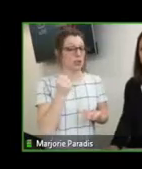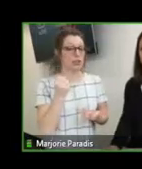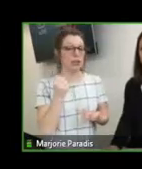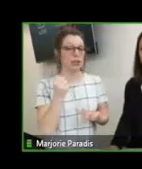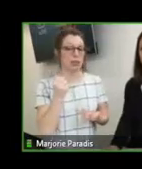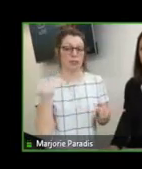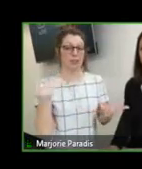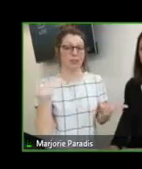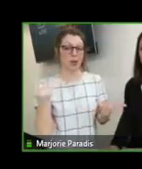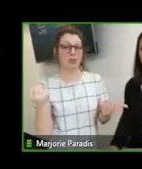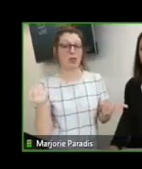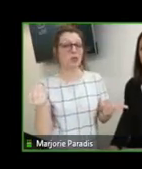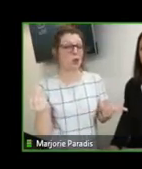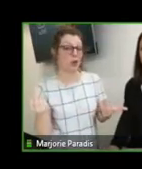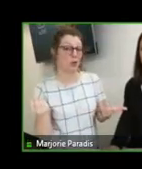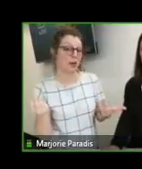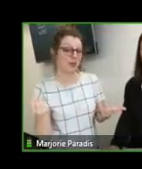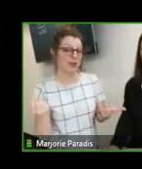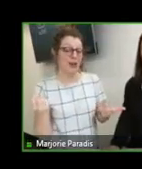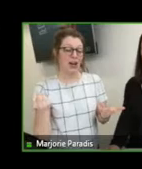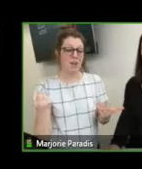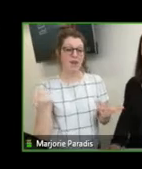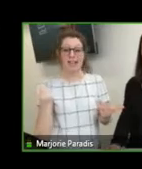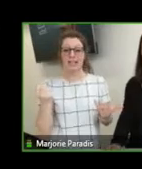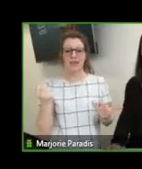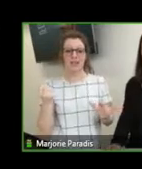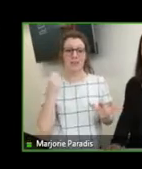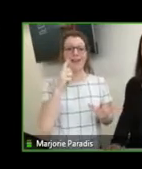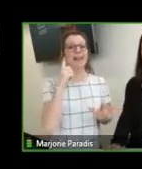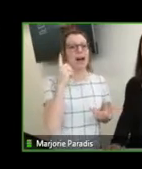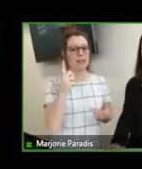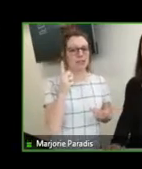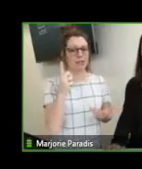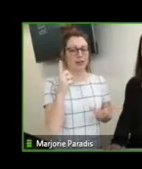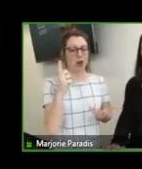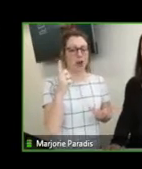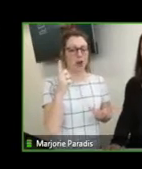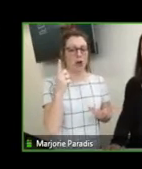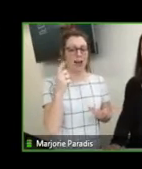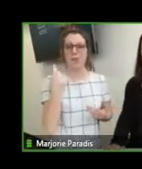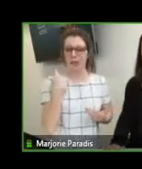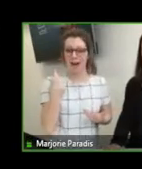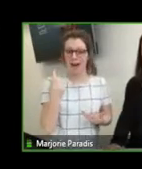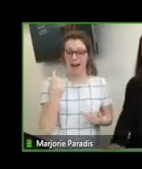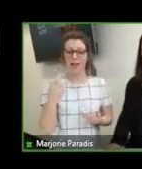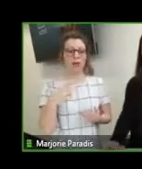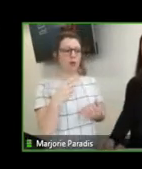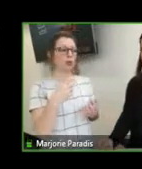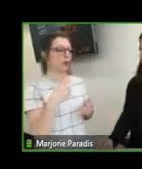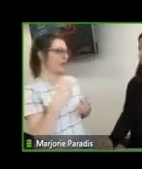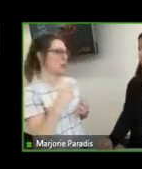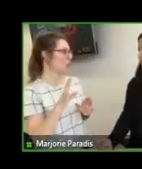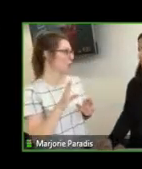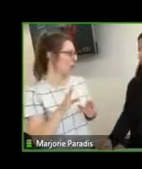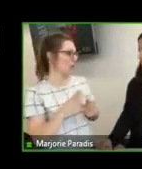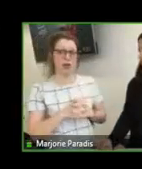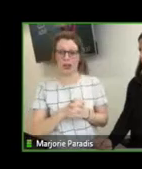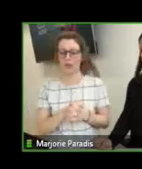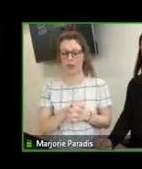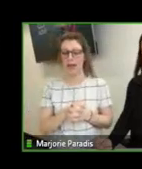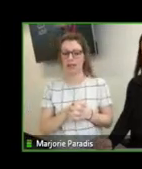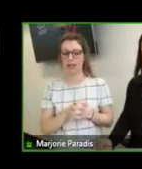allé chercher un algorithme qui est disponible sur le web, puis assez facilement et assez rapidement, et surtout de façon peu